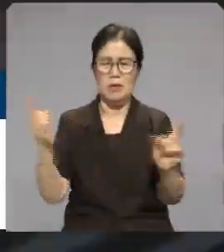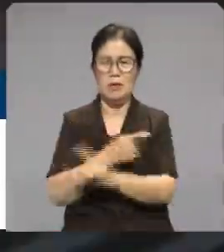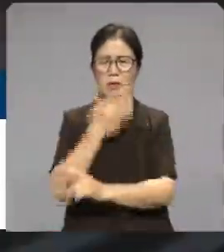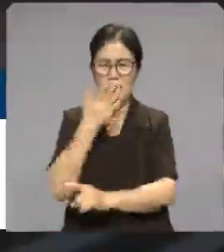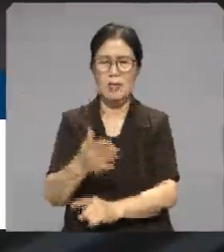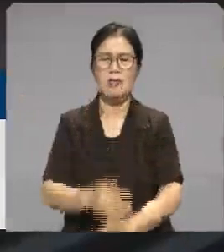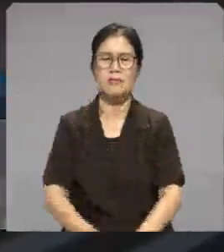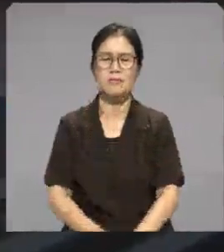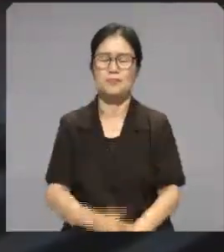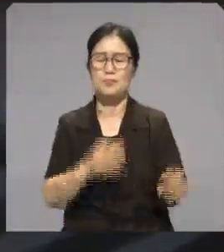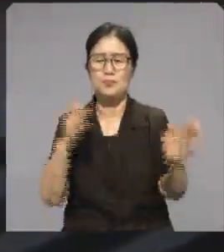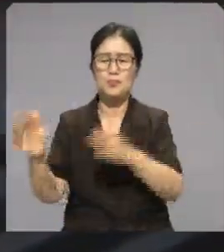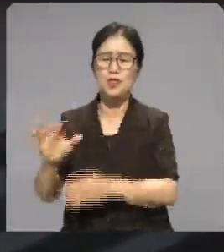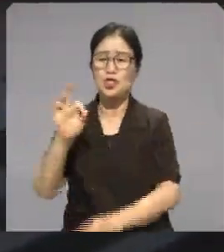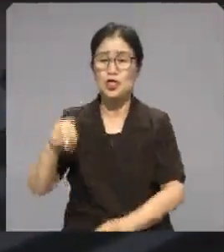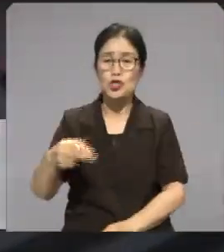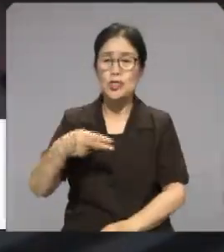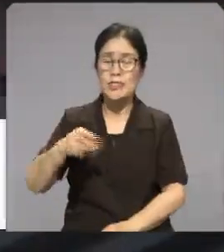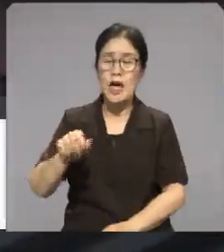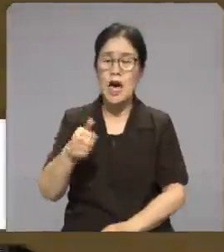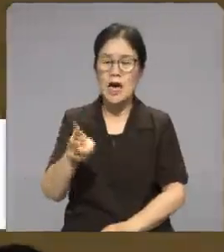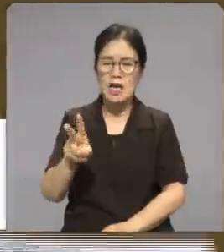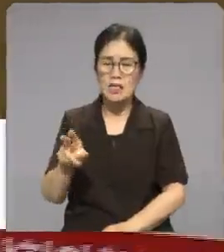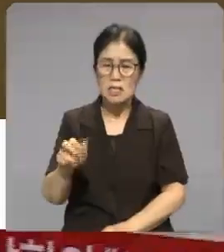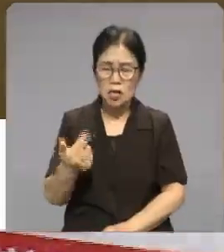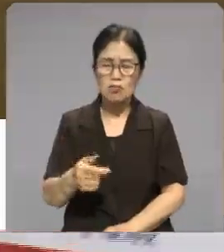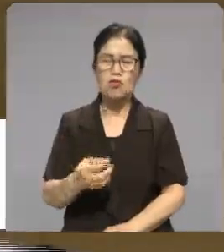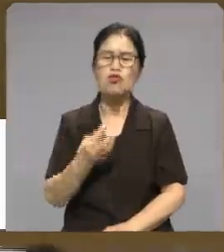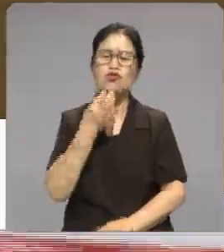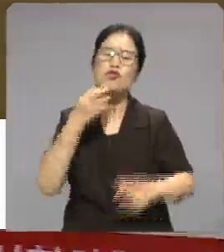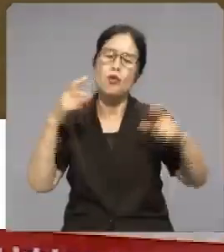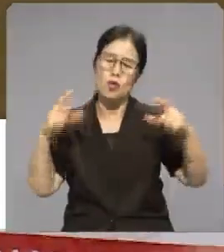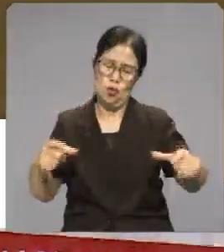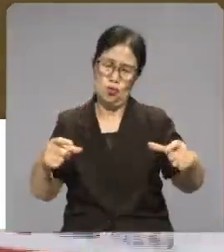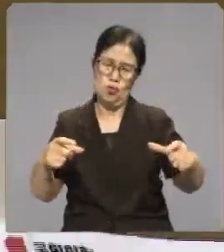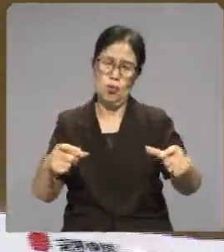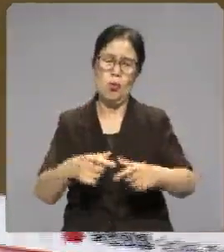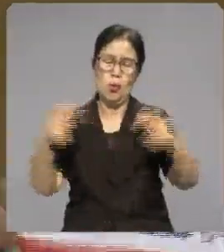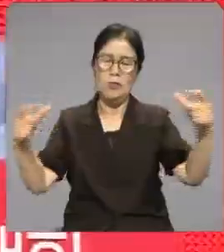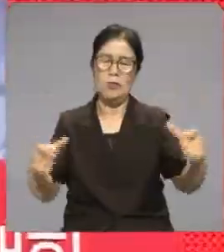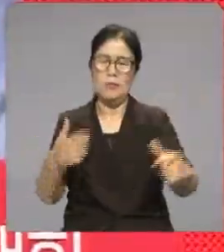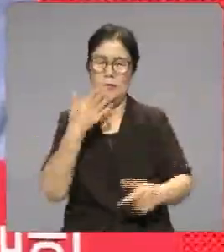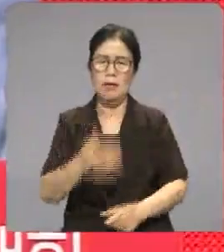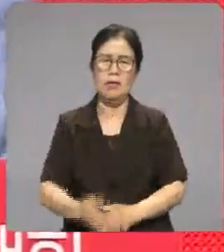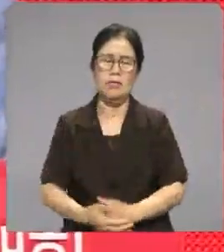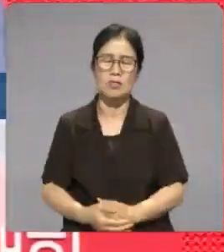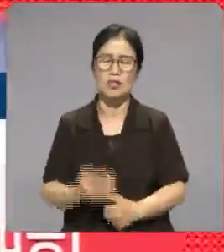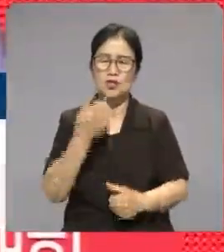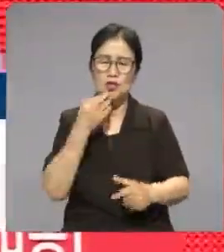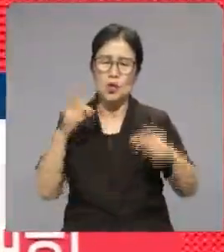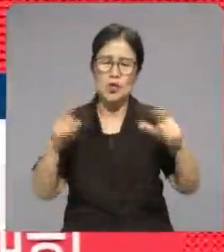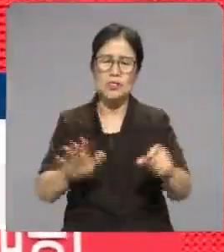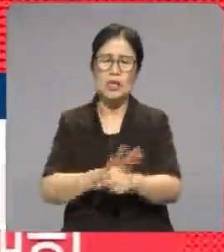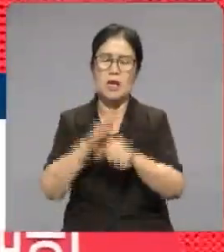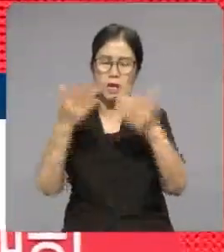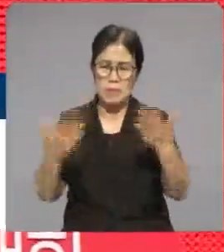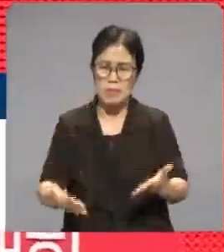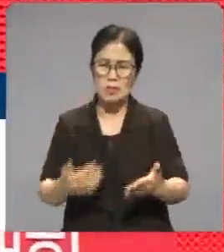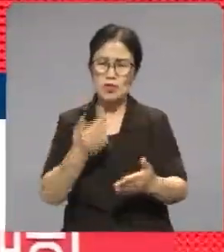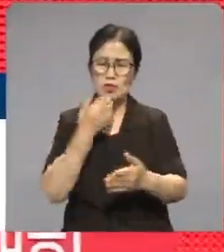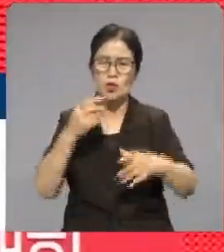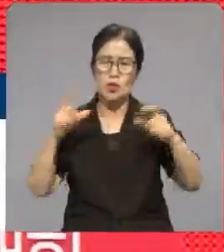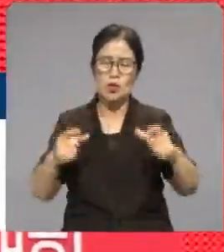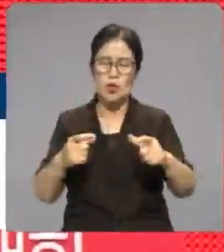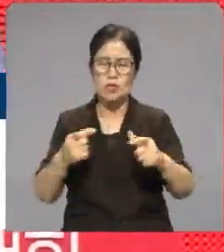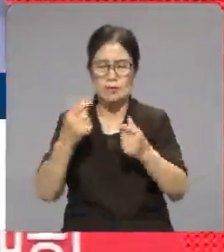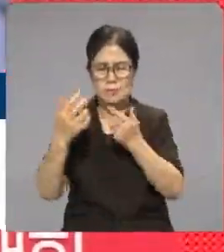있습니다. 윤상현 후보는 당을 수도권 정당으로 확장하겠다며 지지를 호소했습니다. 수도권에서 사랑받는, 수도권에서